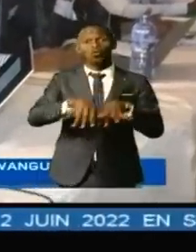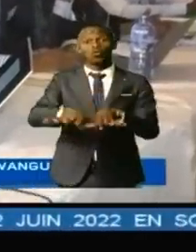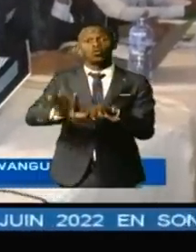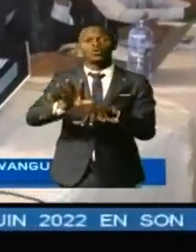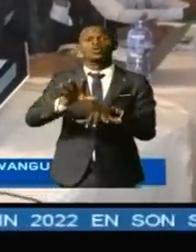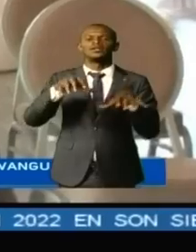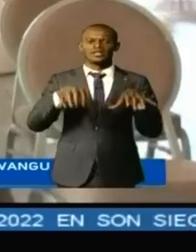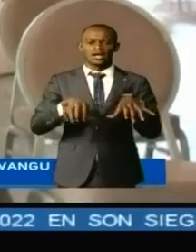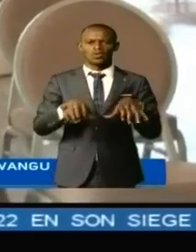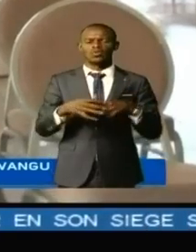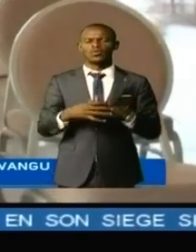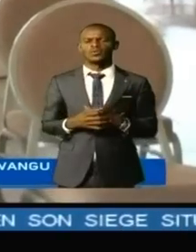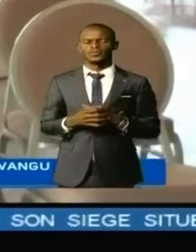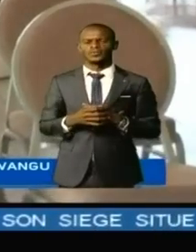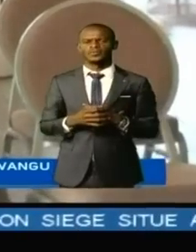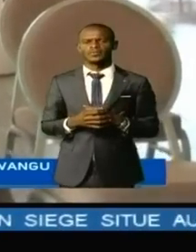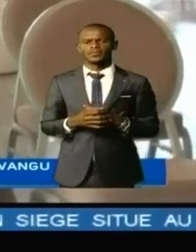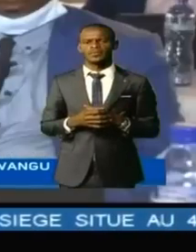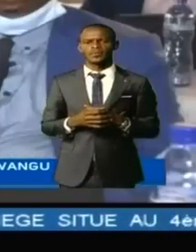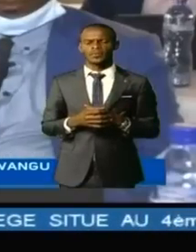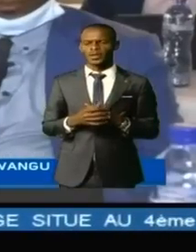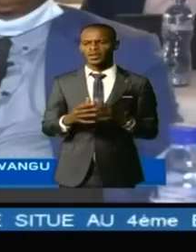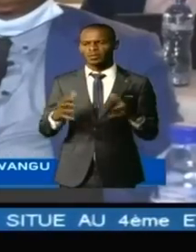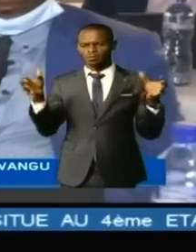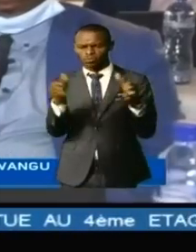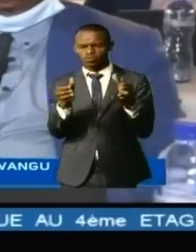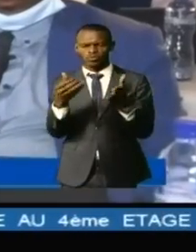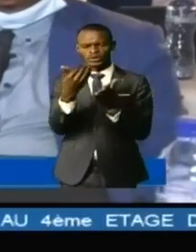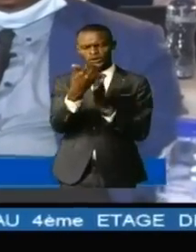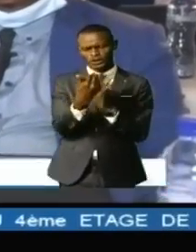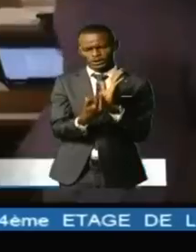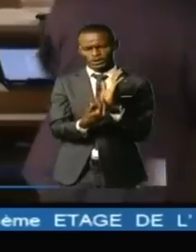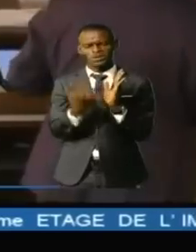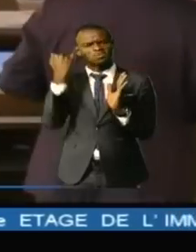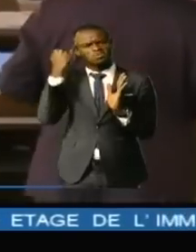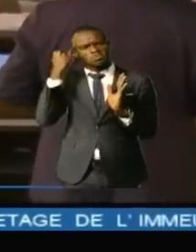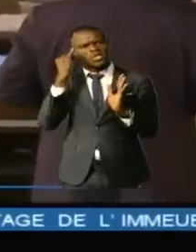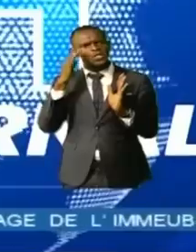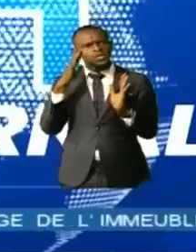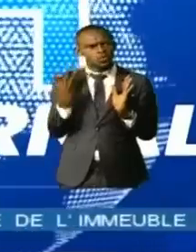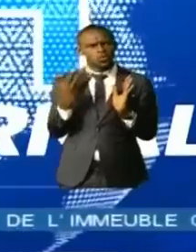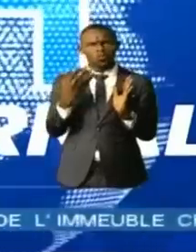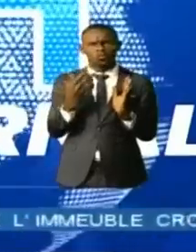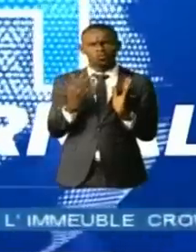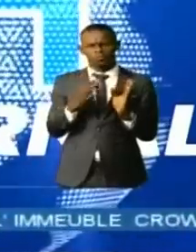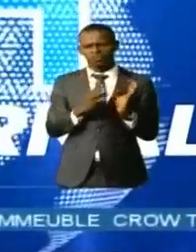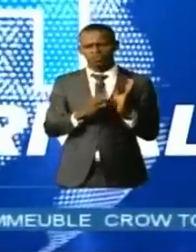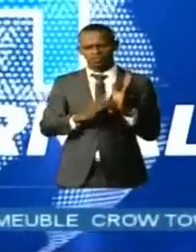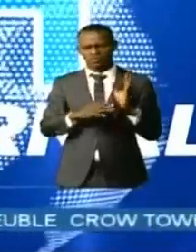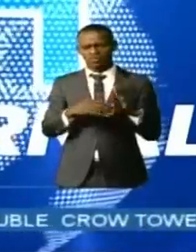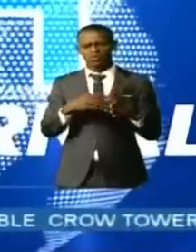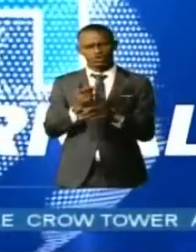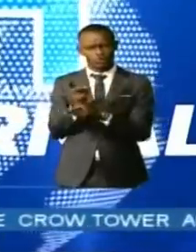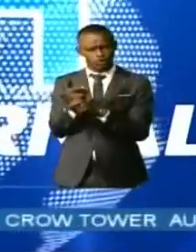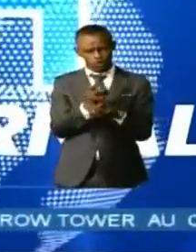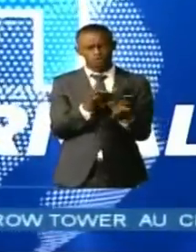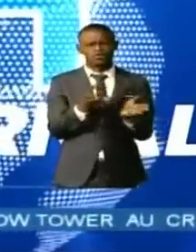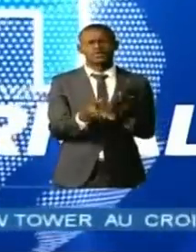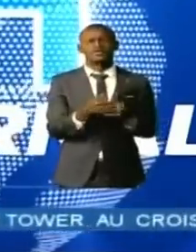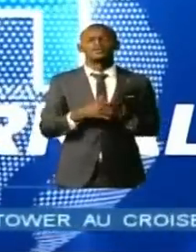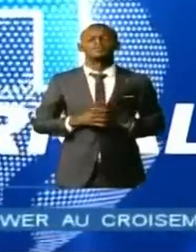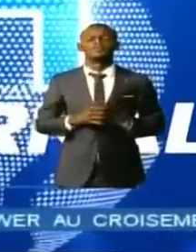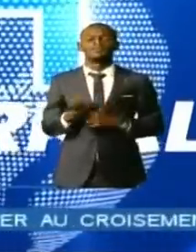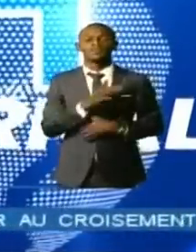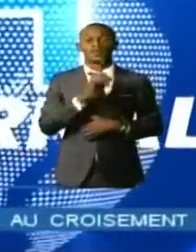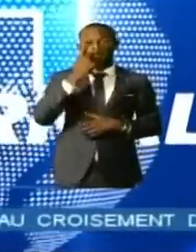jusqu'à l'élaboration de la stratégie nationale des tourbières de la République démocratique du Congo. Le gouverneur de la ville de